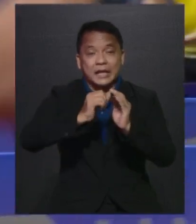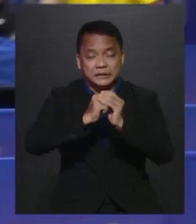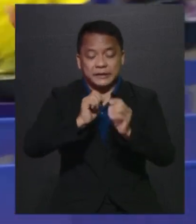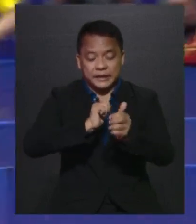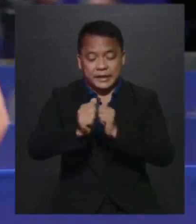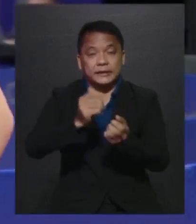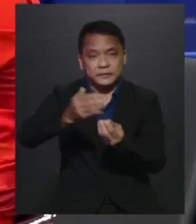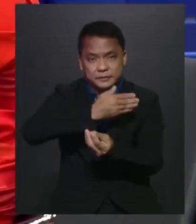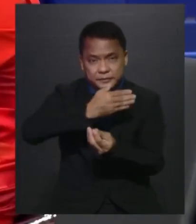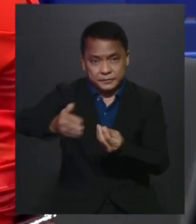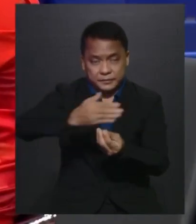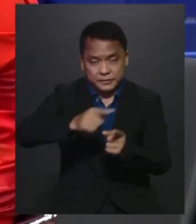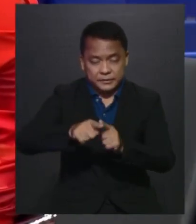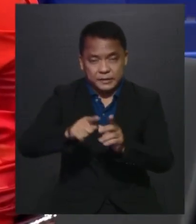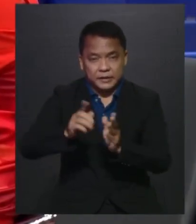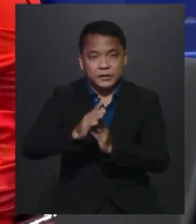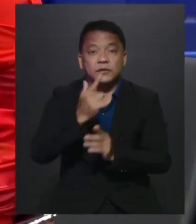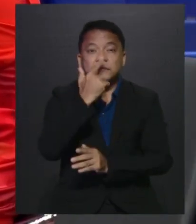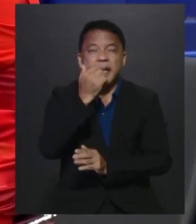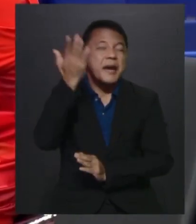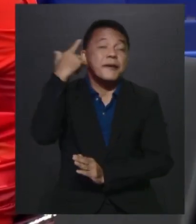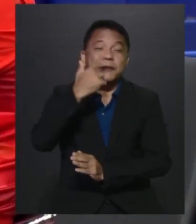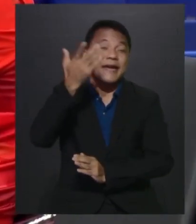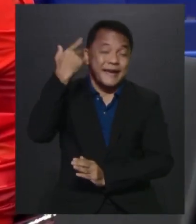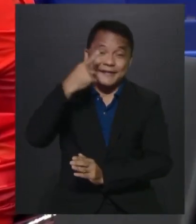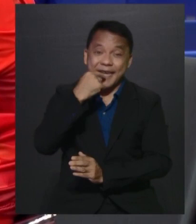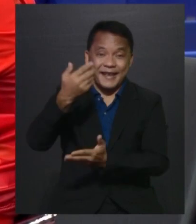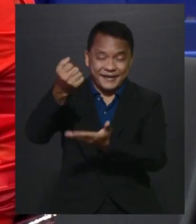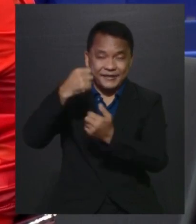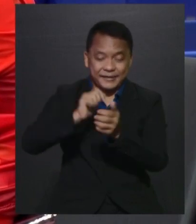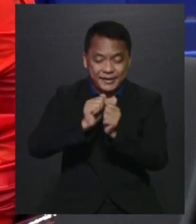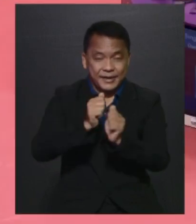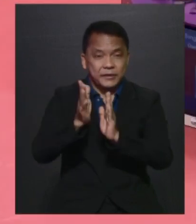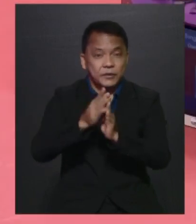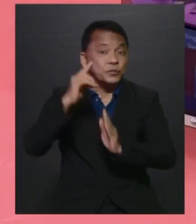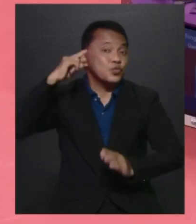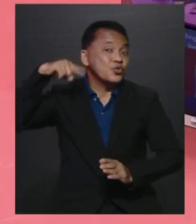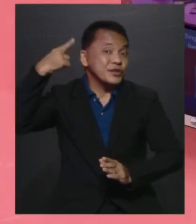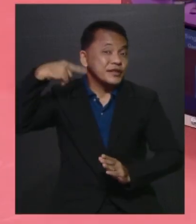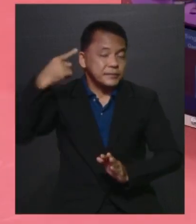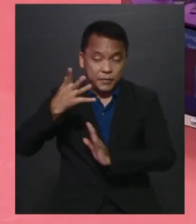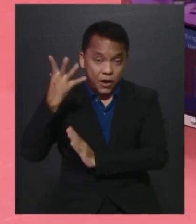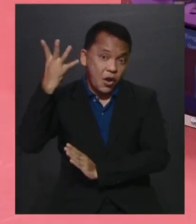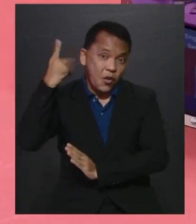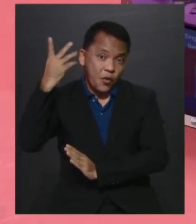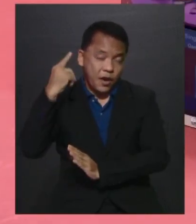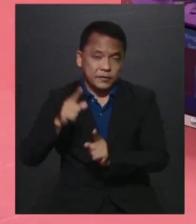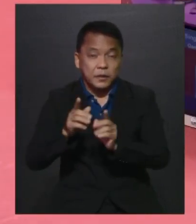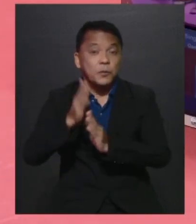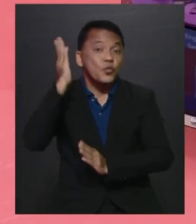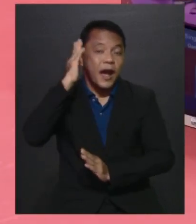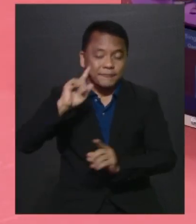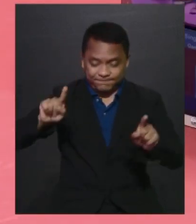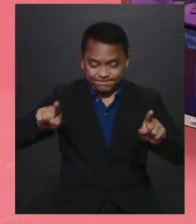ขันเทเบิลเทนนิสเนี่ยเราได้เหรียญทองแดงมาครองก่อนหน้านี้แล้วนะคะจากการแข่งขันในประเภทหญิงซึ่งเมื่อวานนี้ค่ะประเภทช